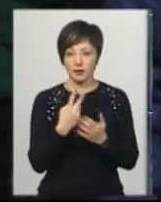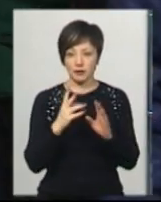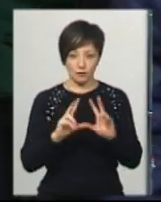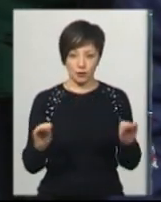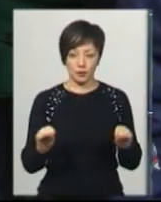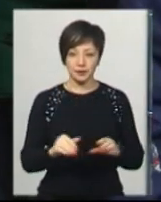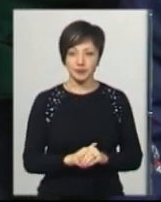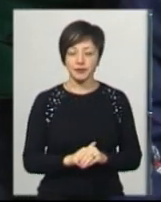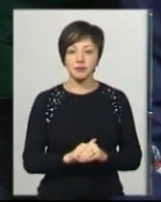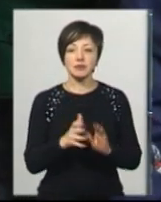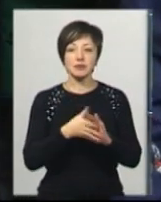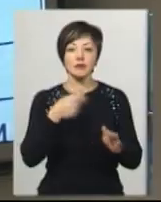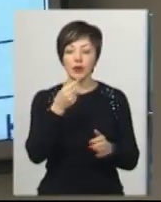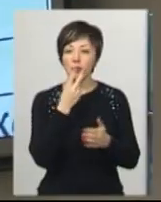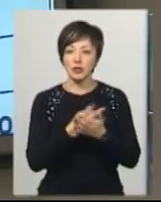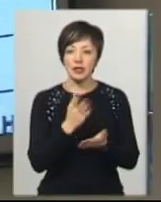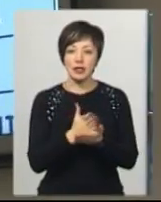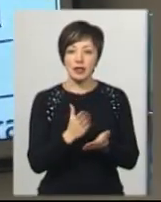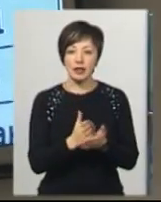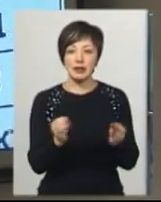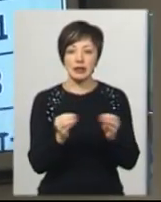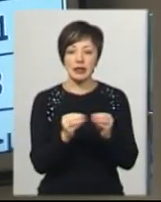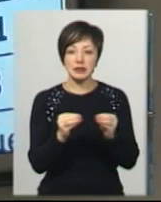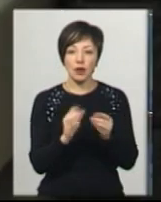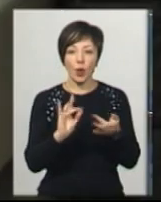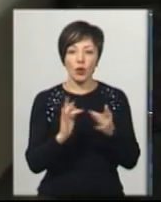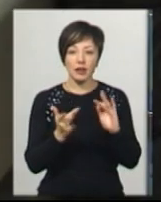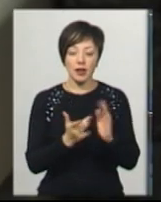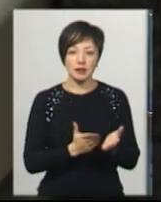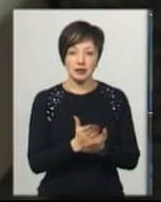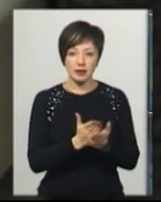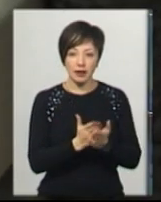все. Щоб подати показники, існує 10 онлайн-сервісів.